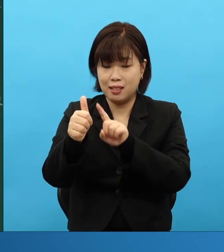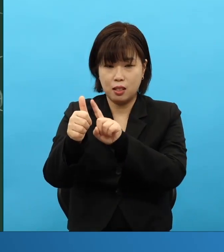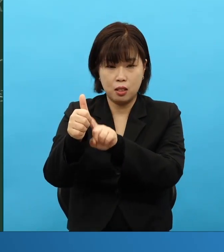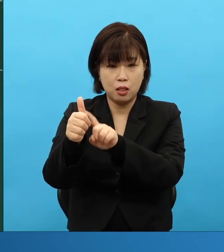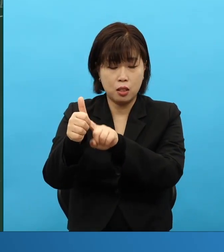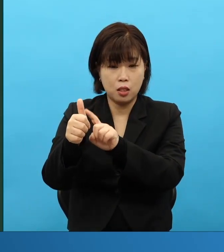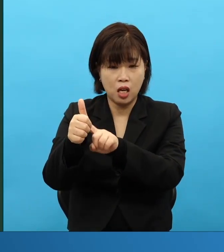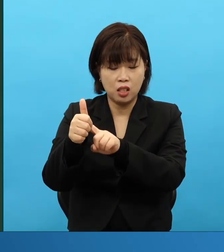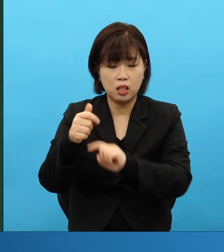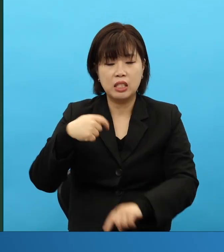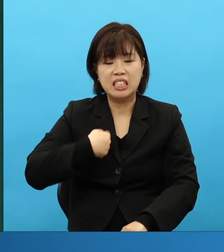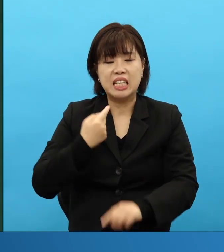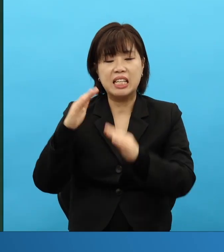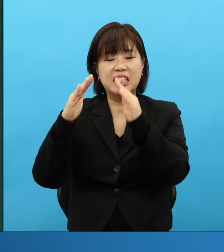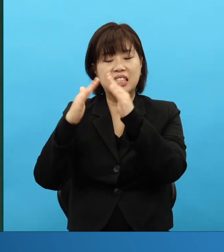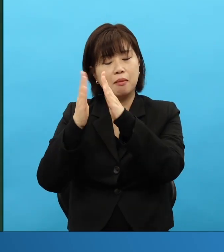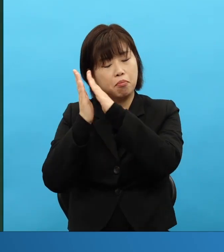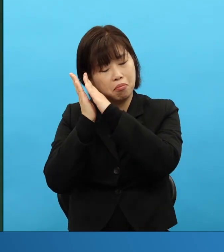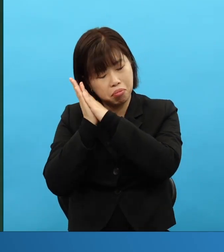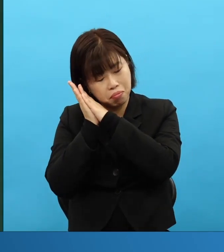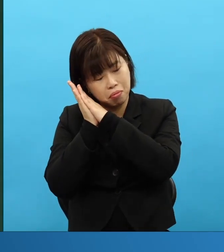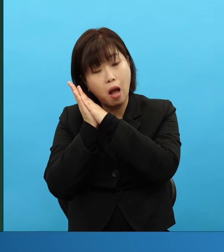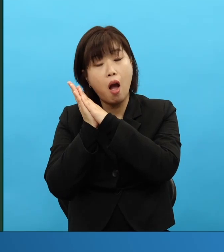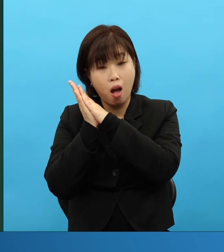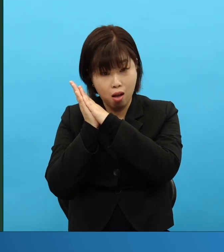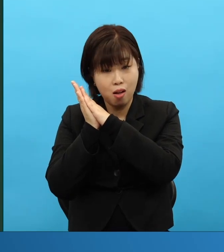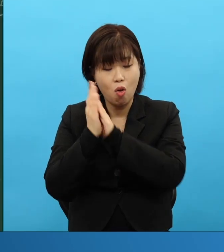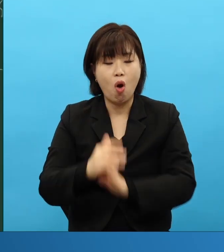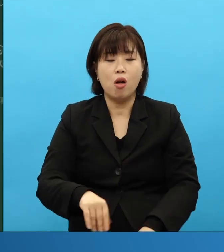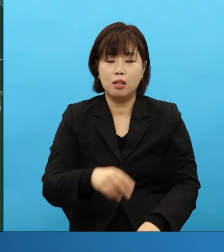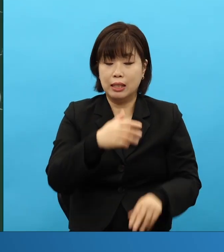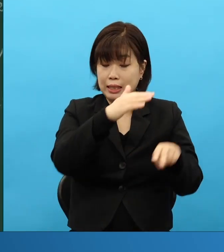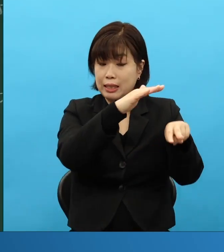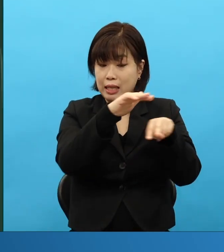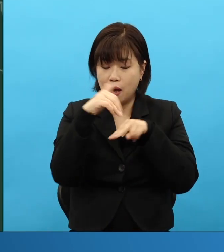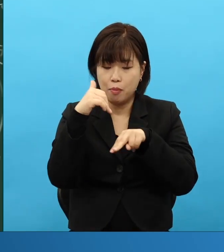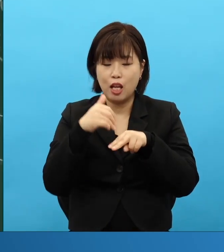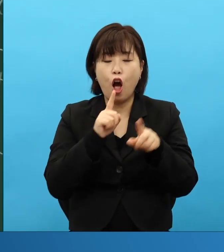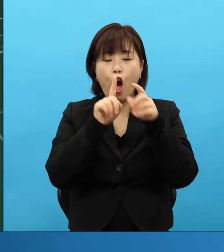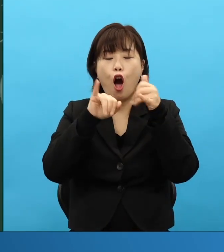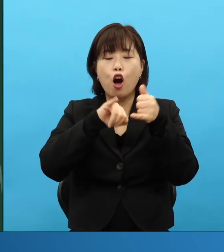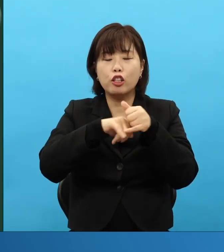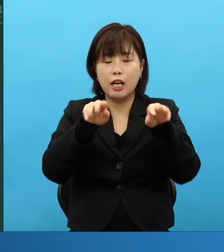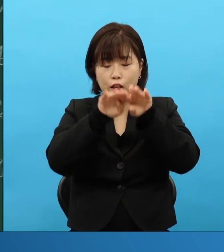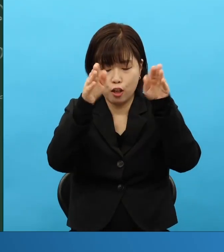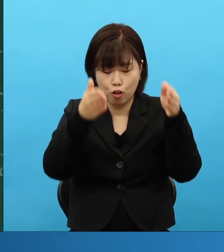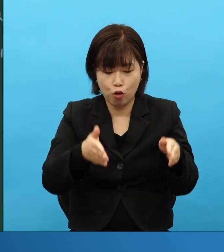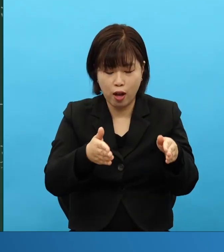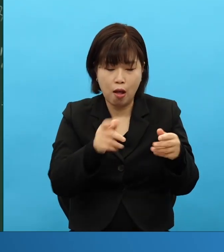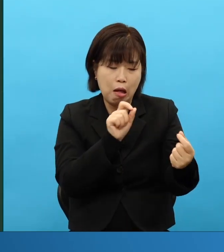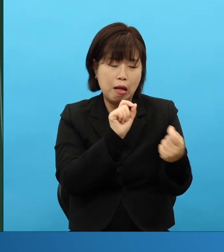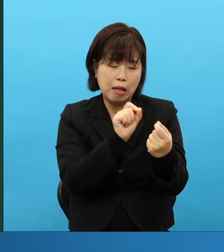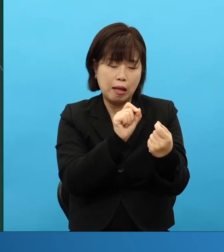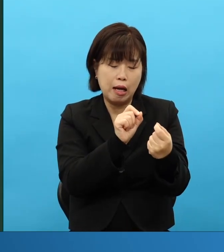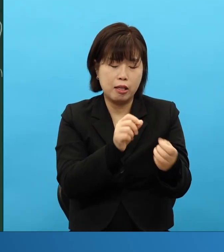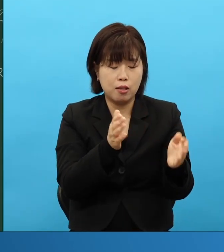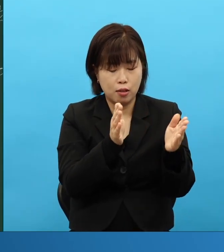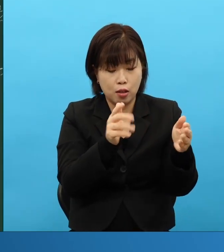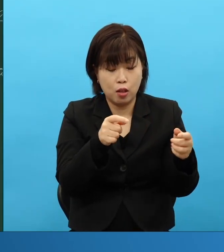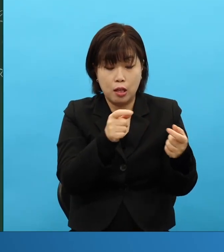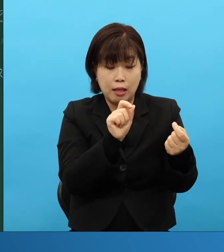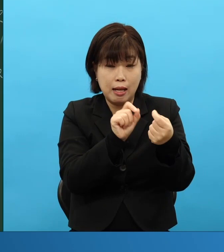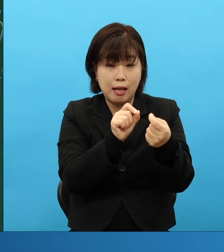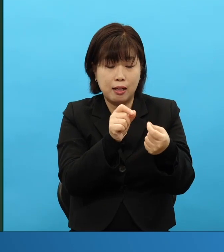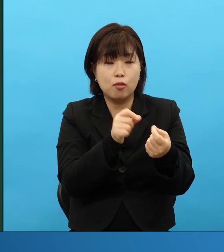언약궤 곁에 누웠다. It is that Eli laid in his own room and Samuel laid next to the Ark of the Covenant. 뭘 가까이 되는가 말이죠. And so you have to know what you must be close